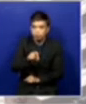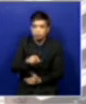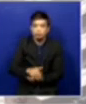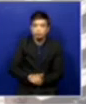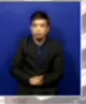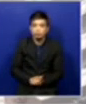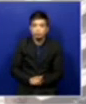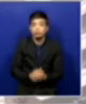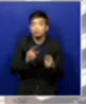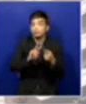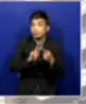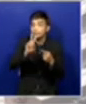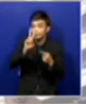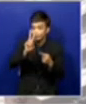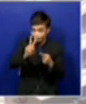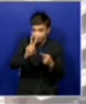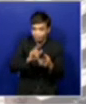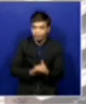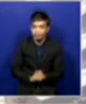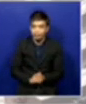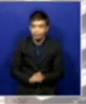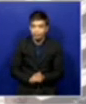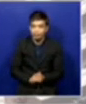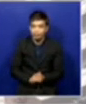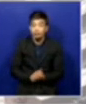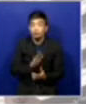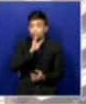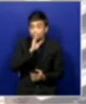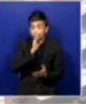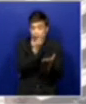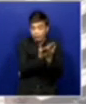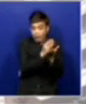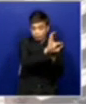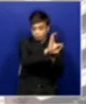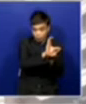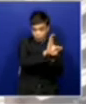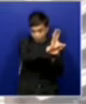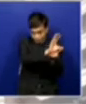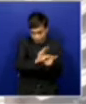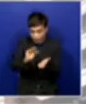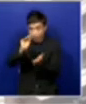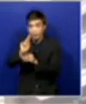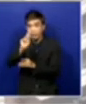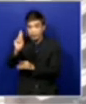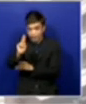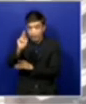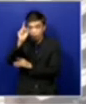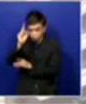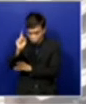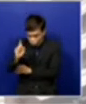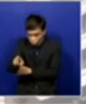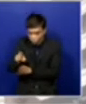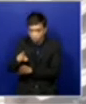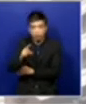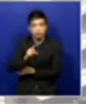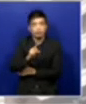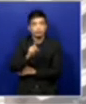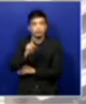เรื่องที่2ครับการที่จะเอางบประมาณไปใช้เนี่ยต้องคำนึงถึงหลักความยินย